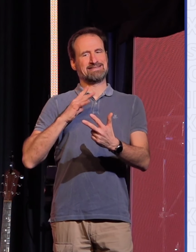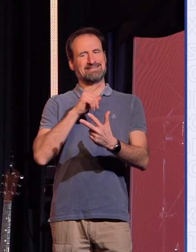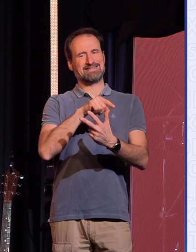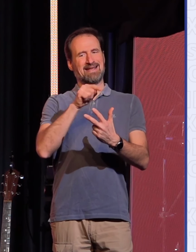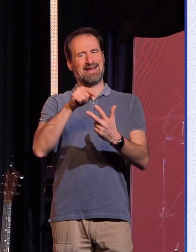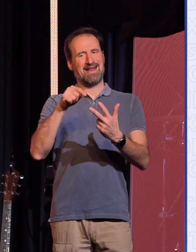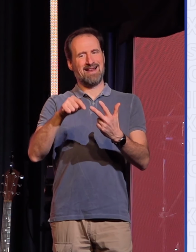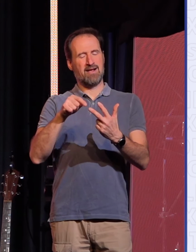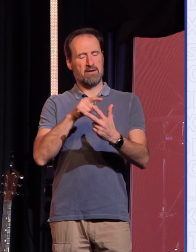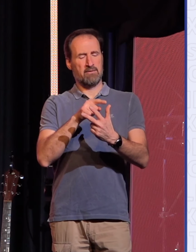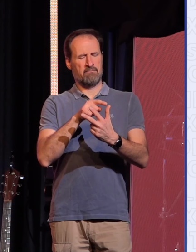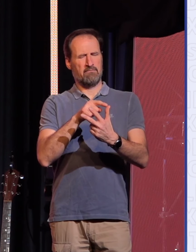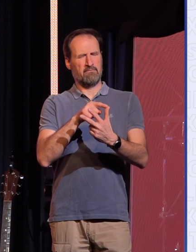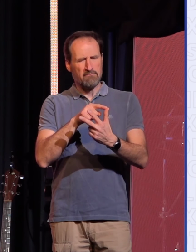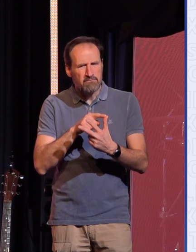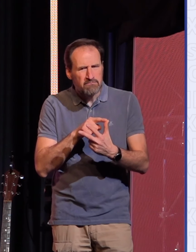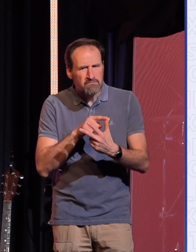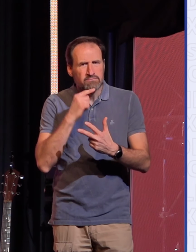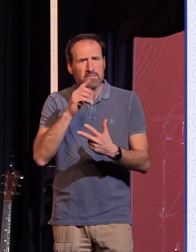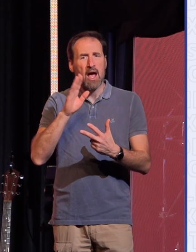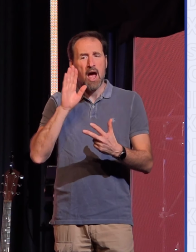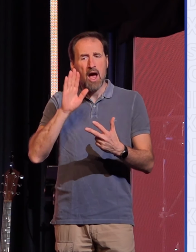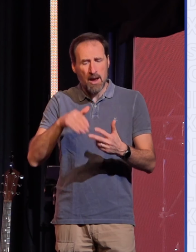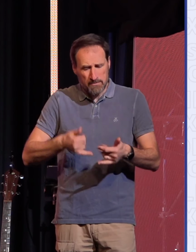an eheunfähig sind.